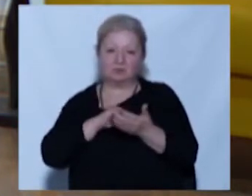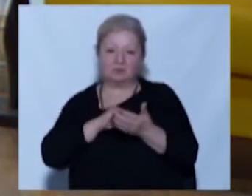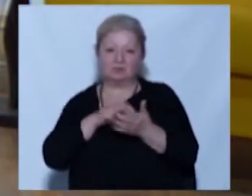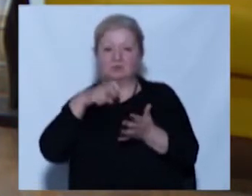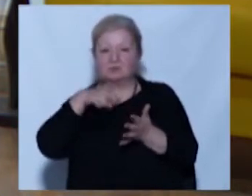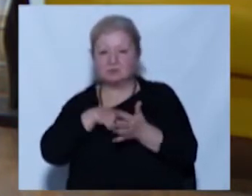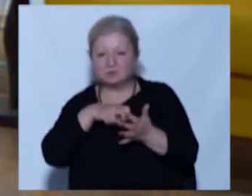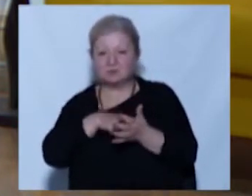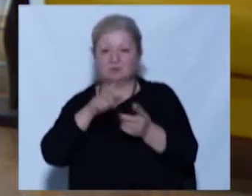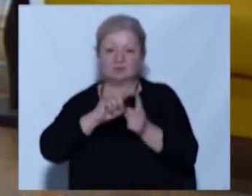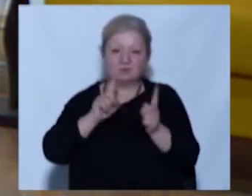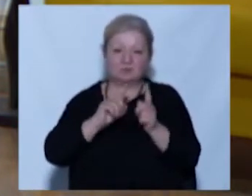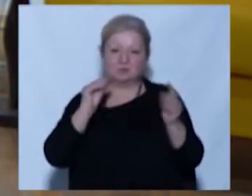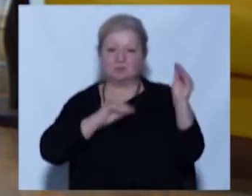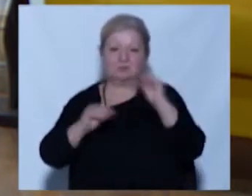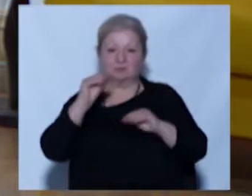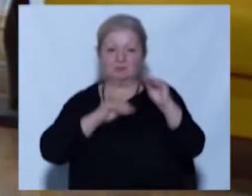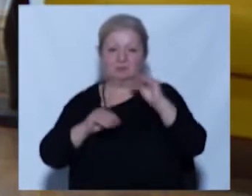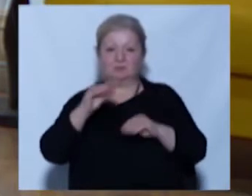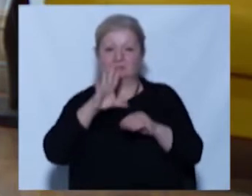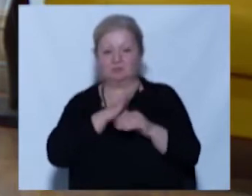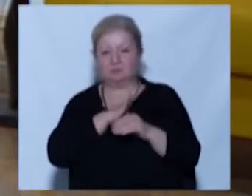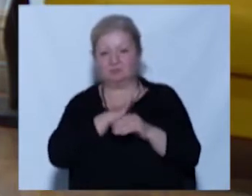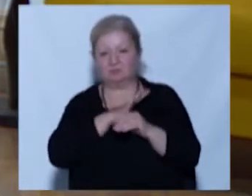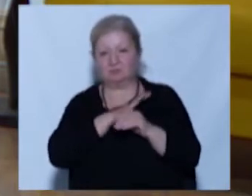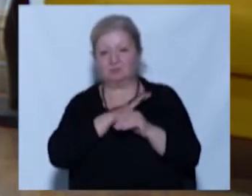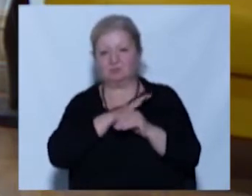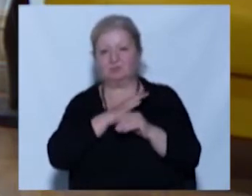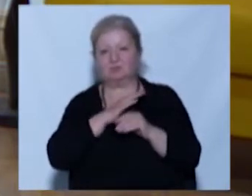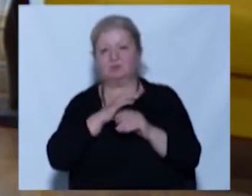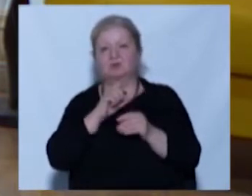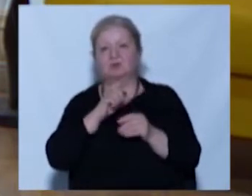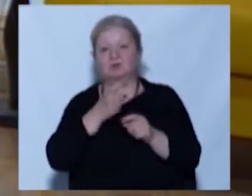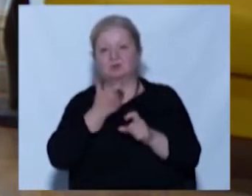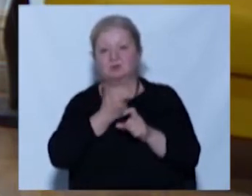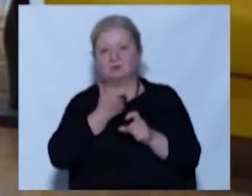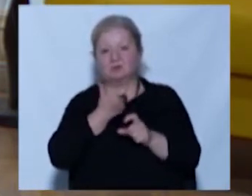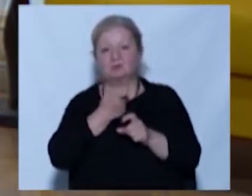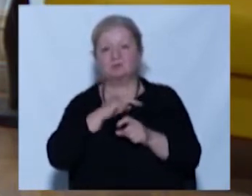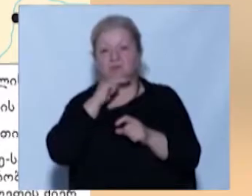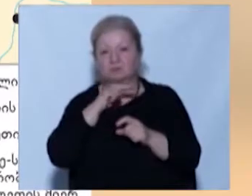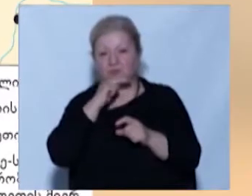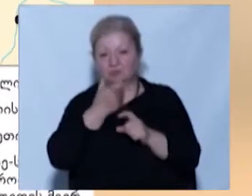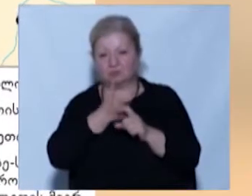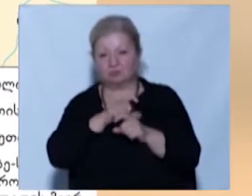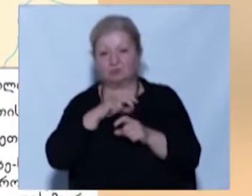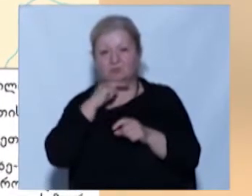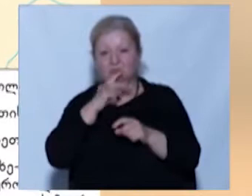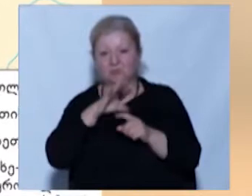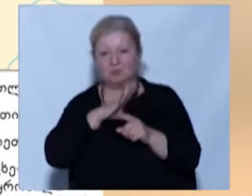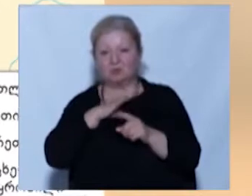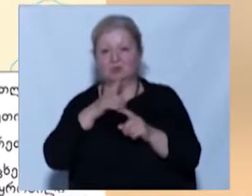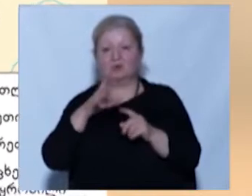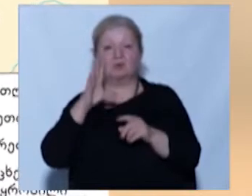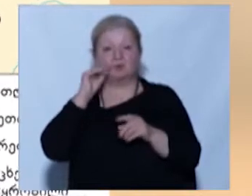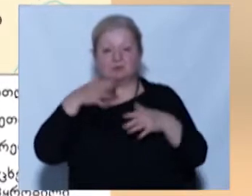იქმნებოდა საისტორიო წერილობითი წყაროები და განსაკუთრებით საყურადღებოა